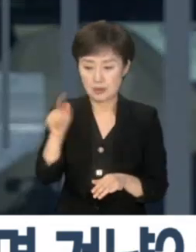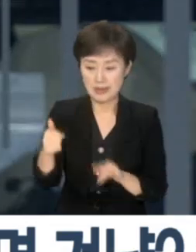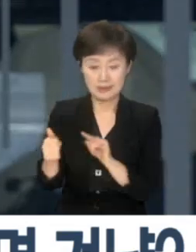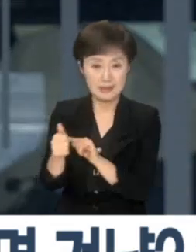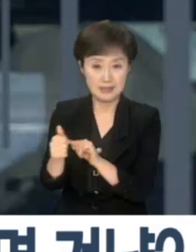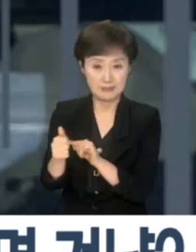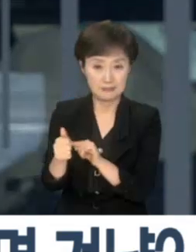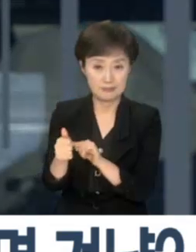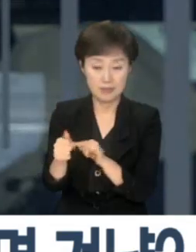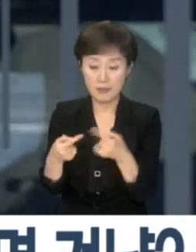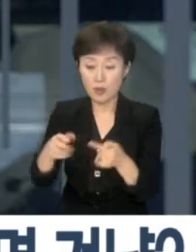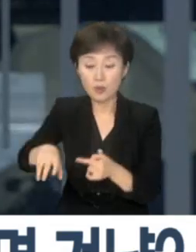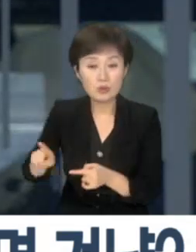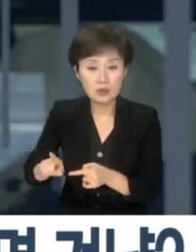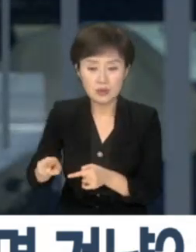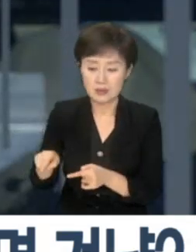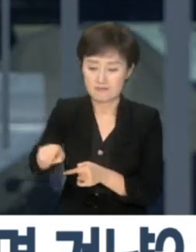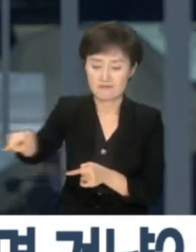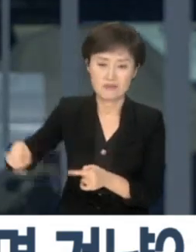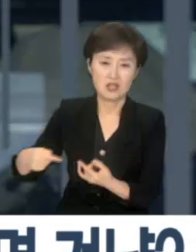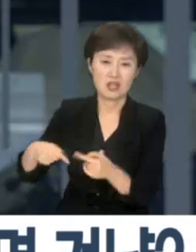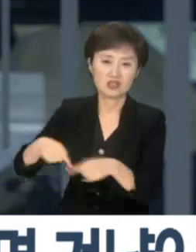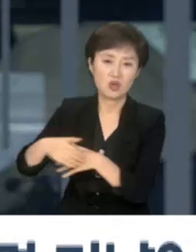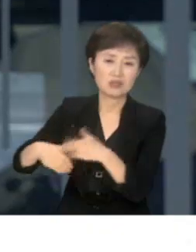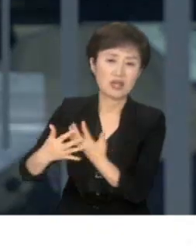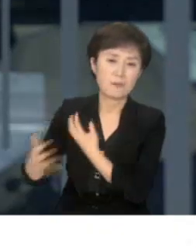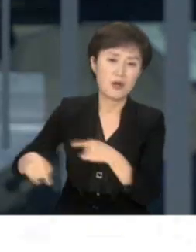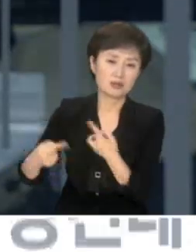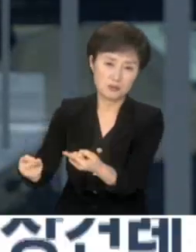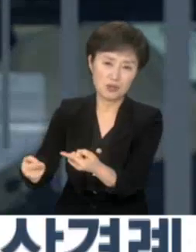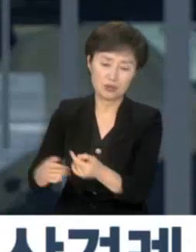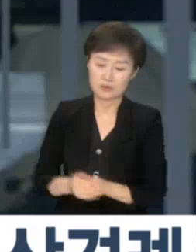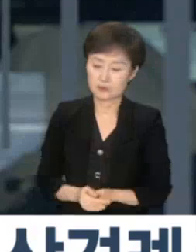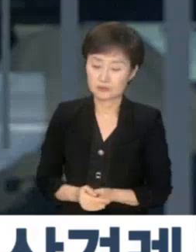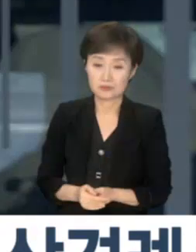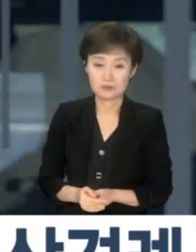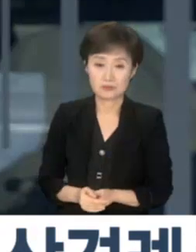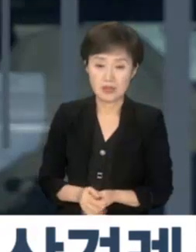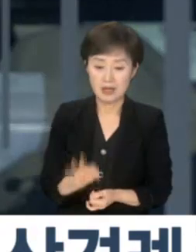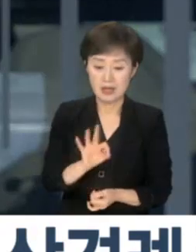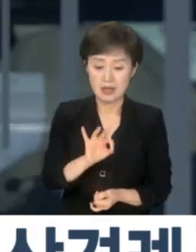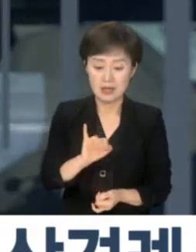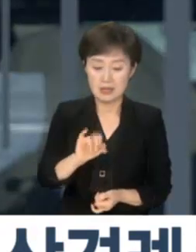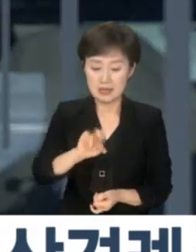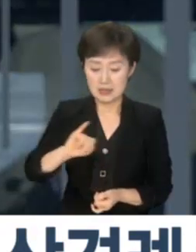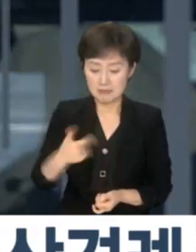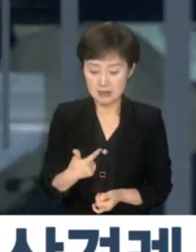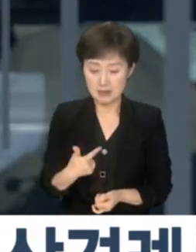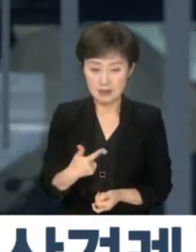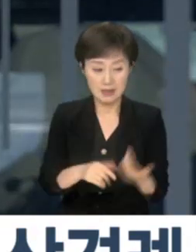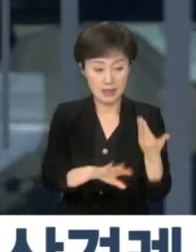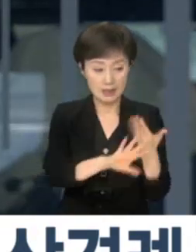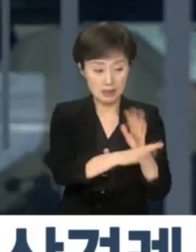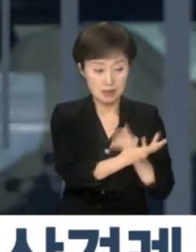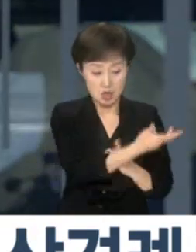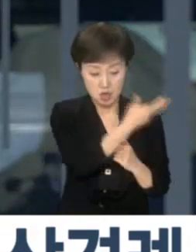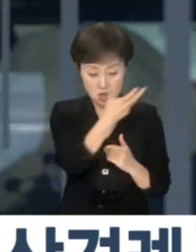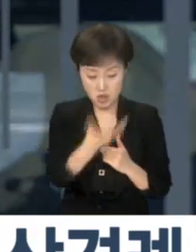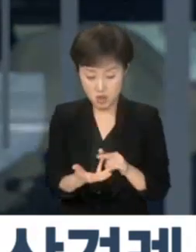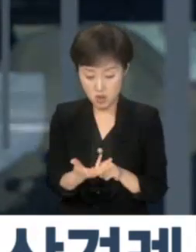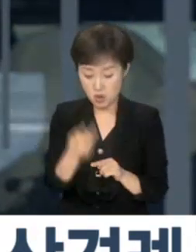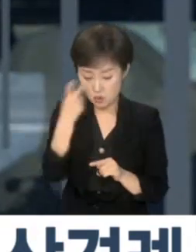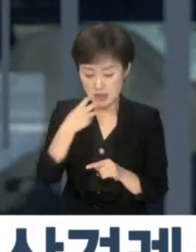여당의 정책의총에 참석을 합니다. 이제 그래서 하는 것이 이민관리청 신설 필요성과 방안 등을 보고를 하는데